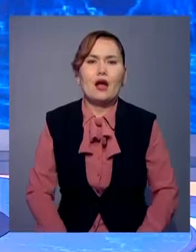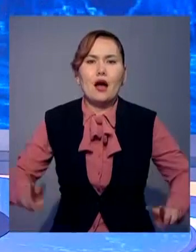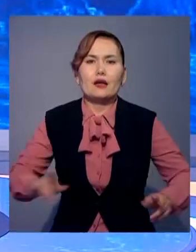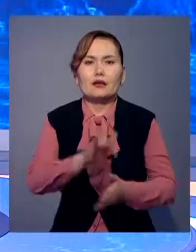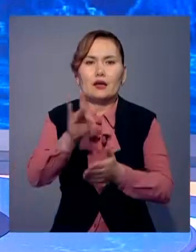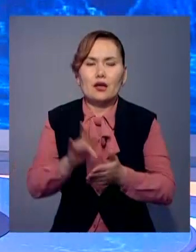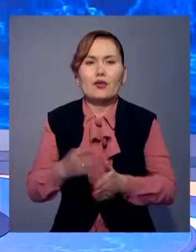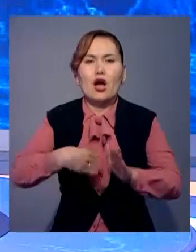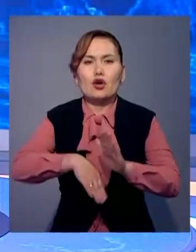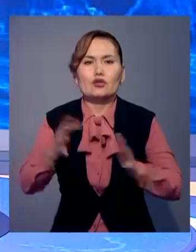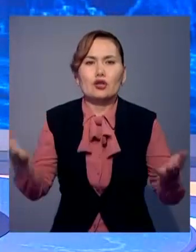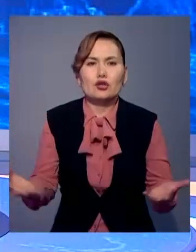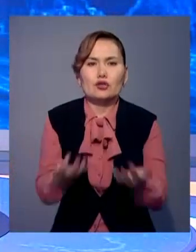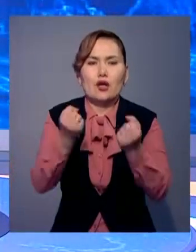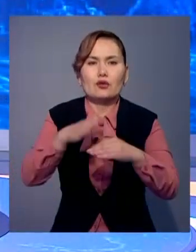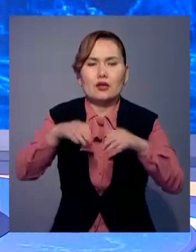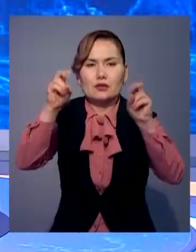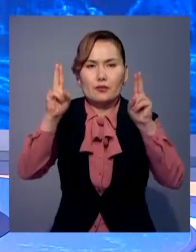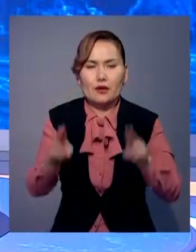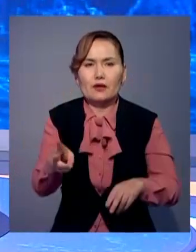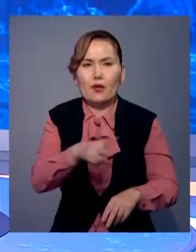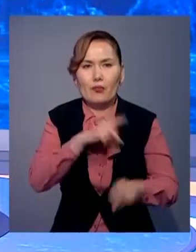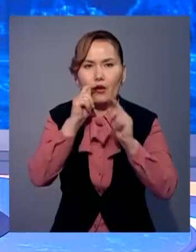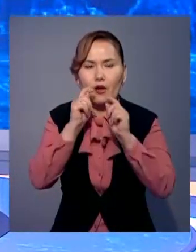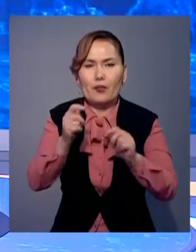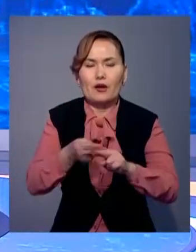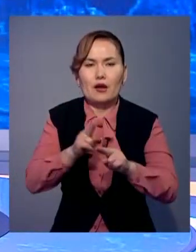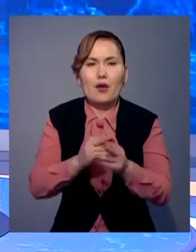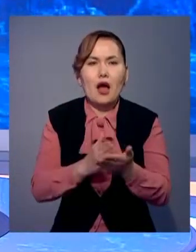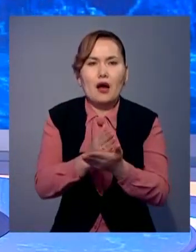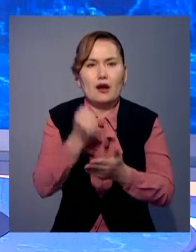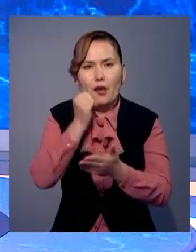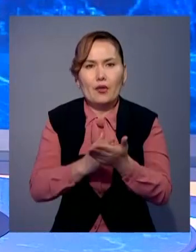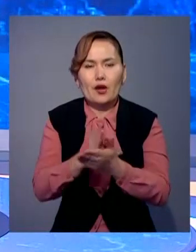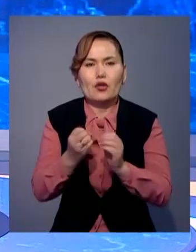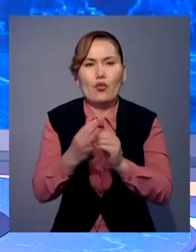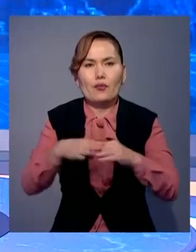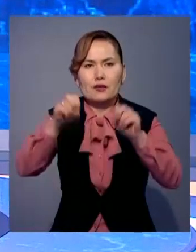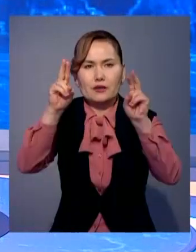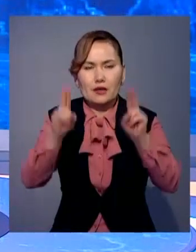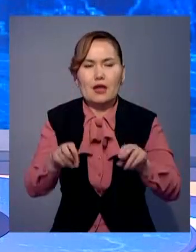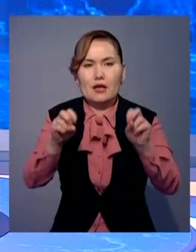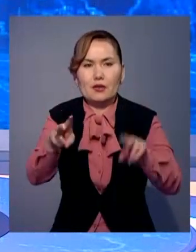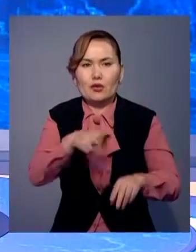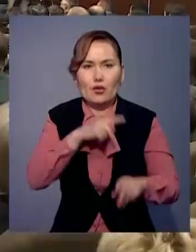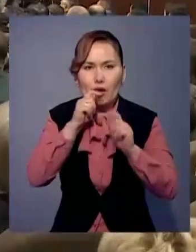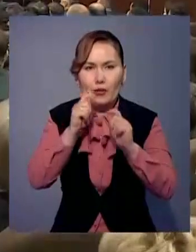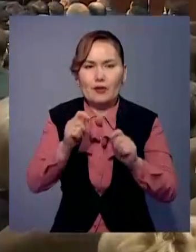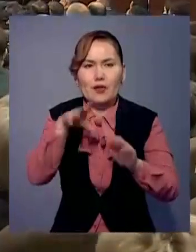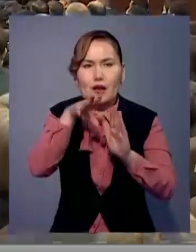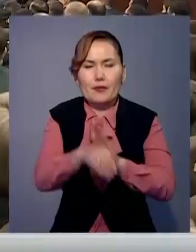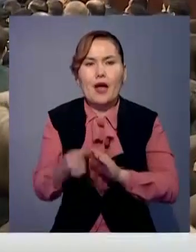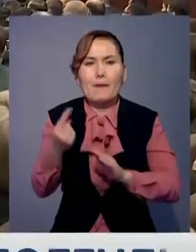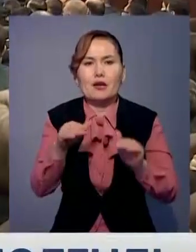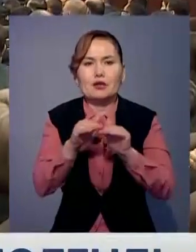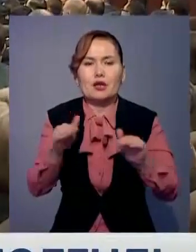Елордада үздік құтқарушылар марапатталды. Кәсіби мереке қарсаңында салаға еңбегі сіңген 15 қызметкерге арнайы төсбелгі берілді. Арасында бірінші